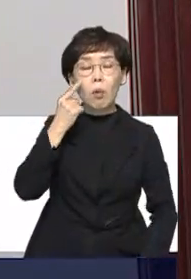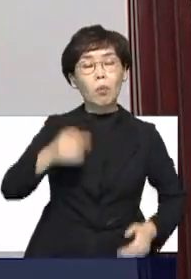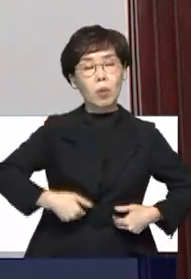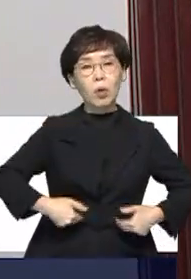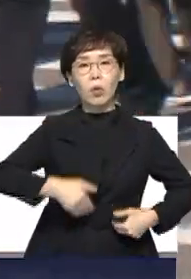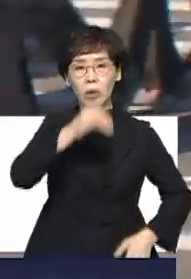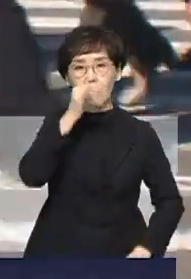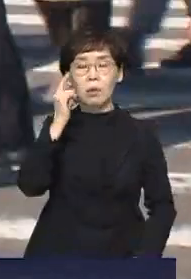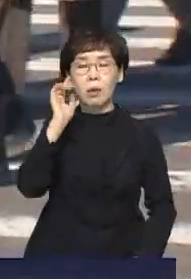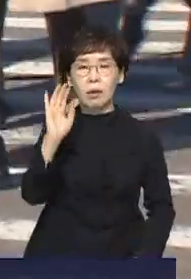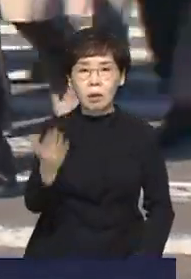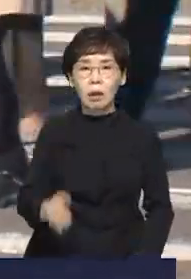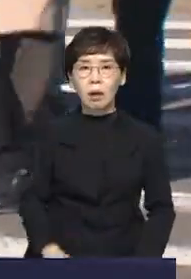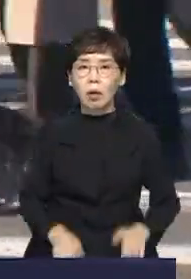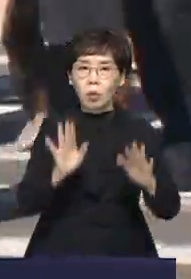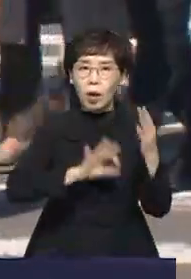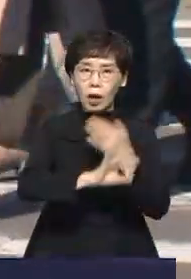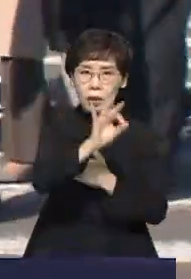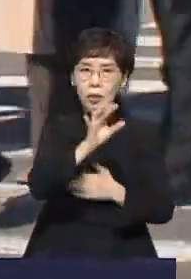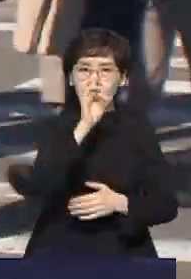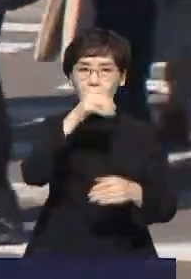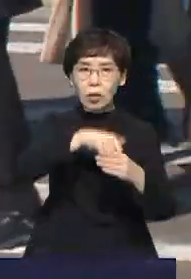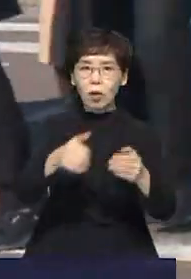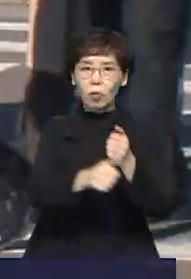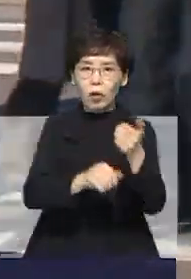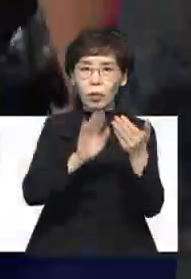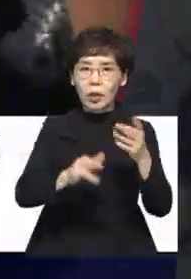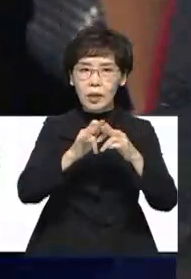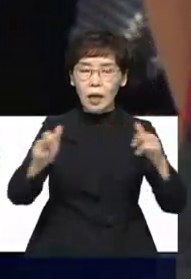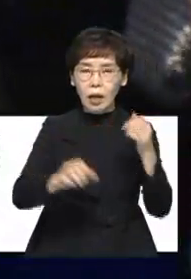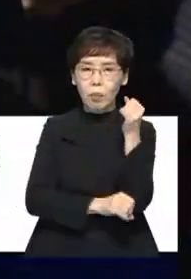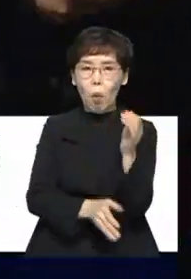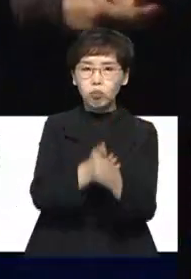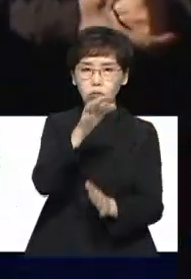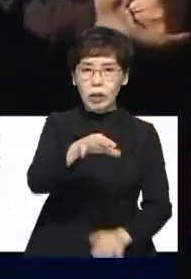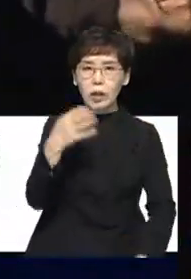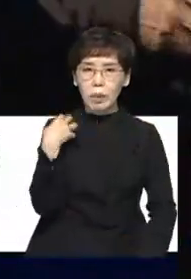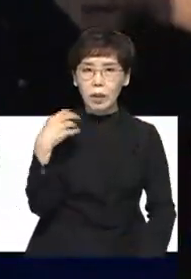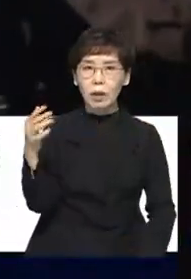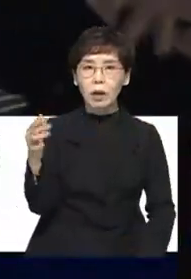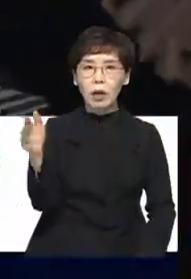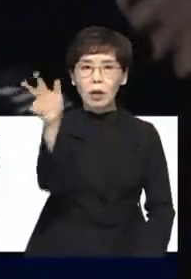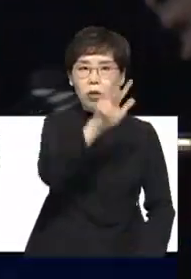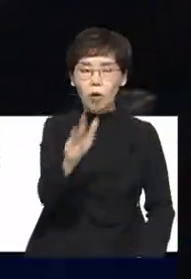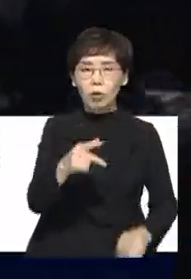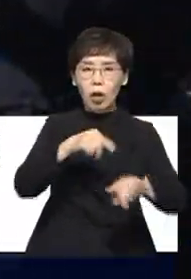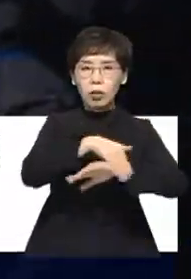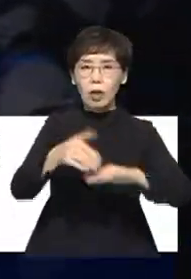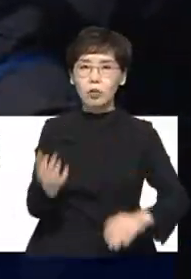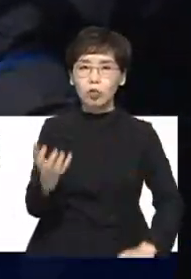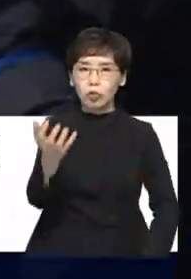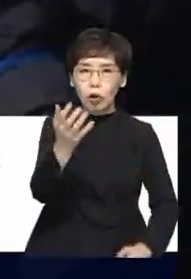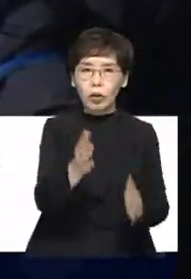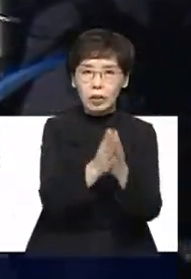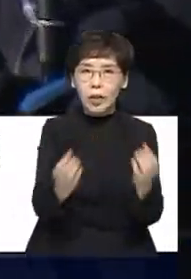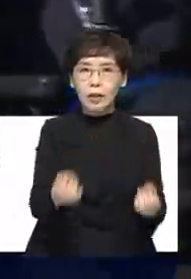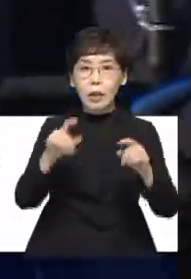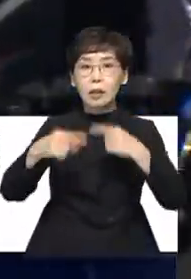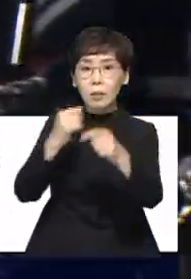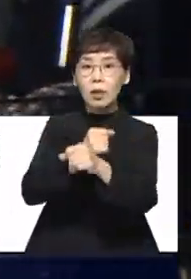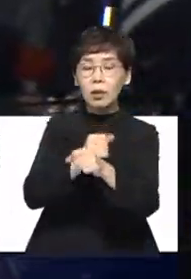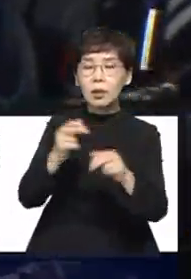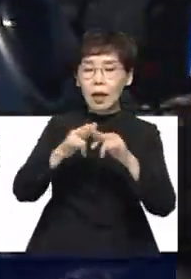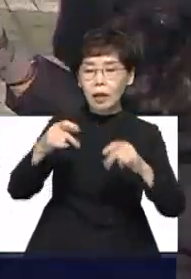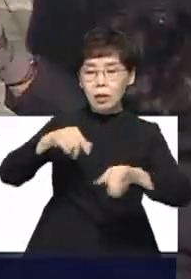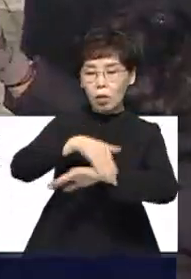보고. 오늘 오전 중앙선대위 산하 장애인 본부가 주관하는 전국 정책 투어 출정식에 참석한 윤 후보는